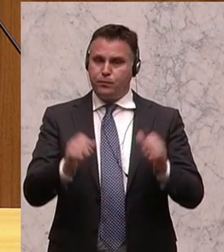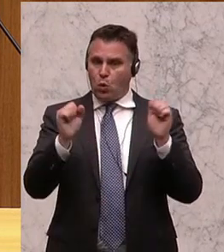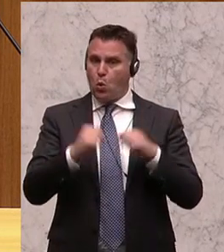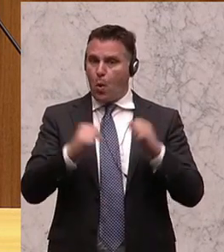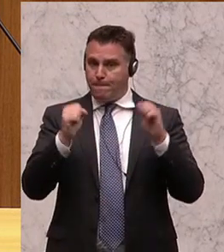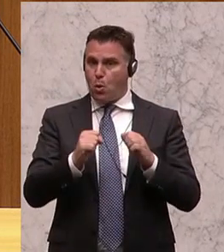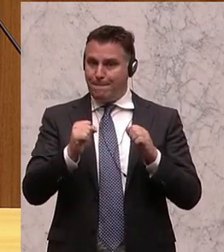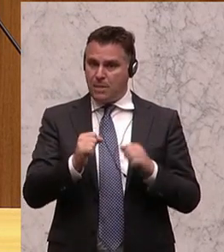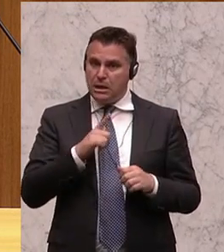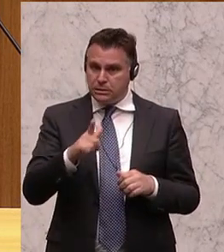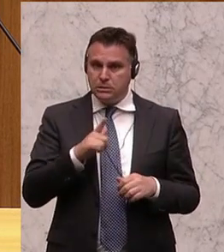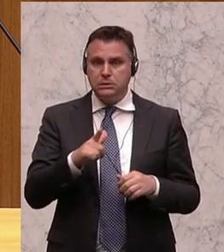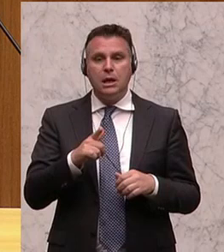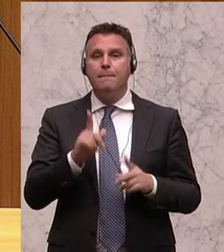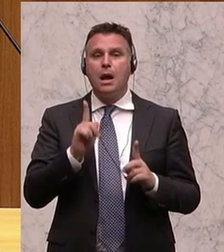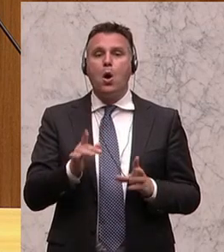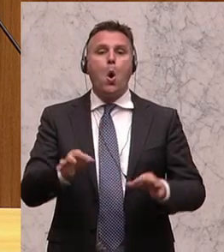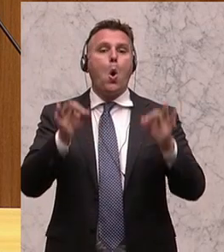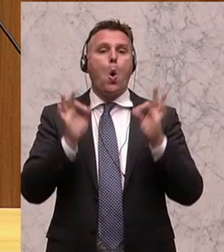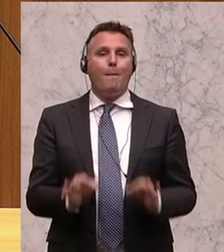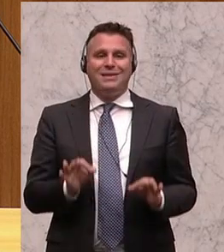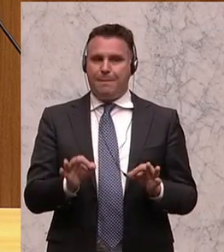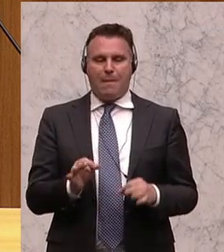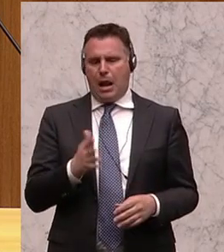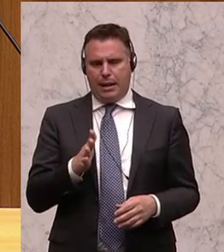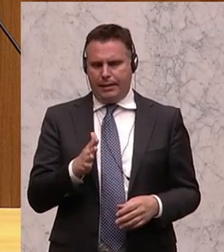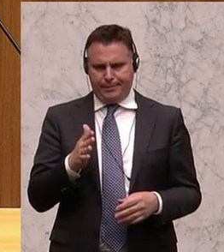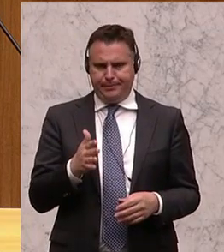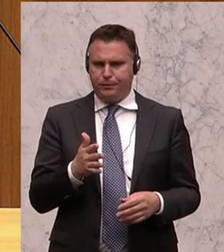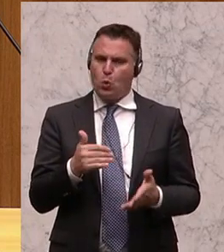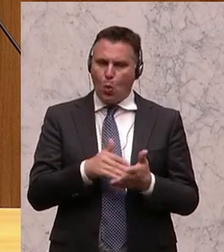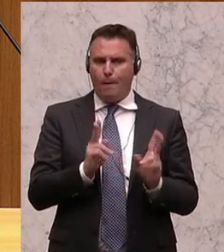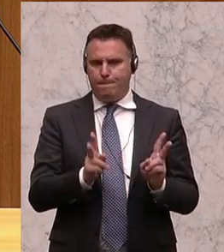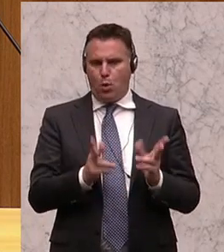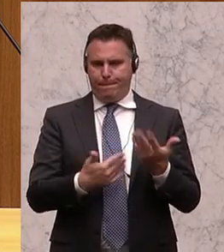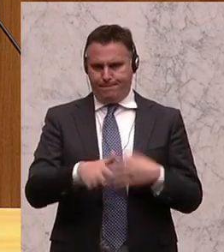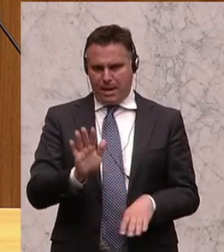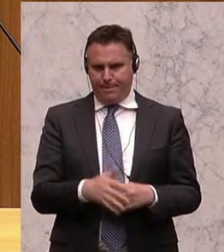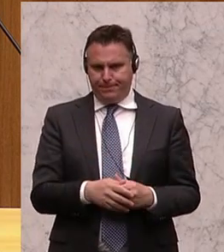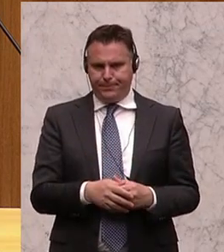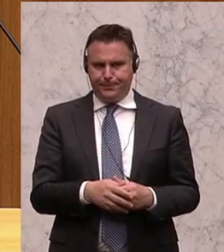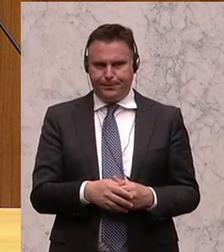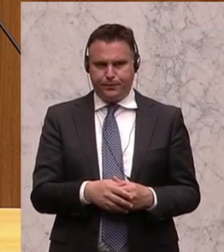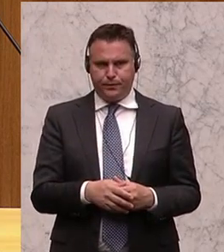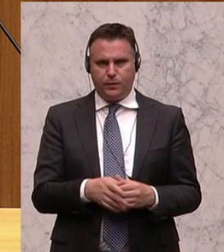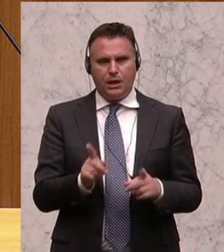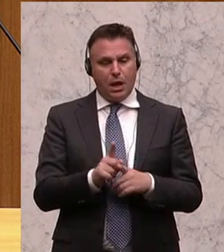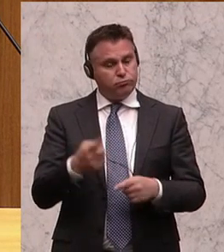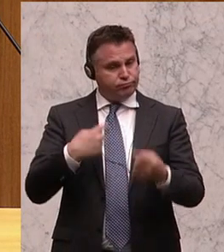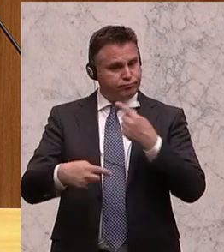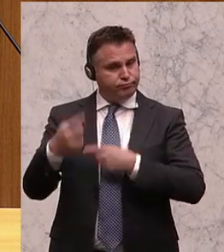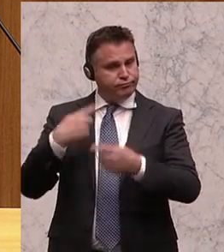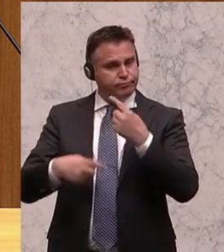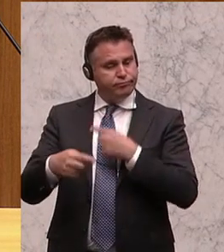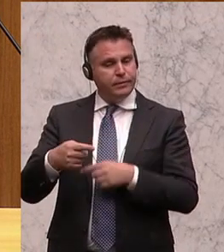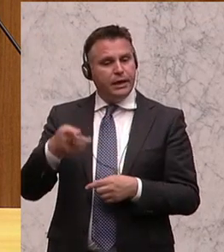Kompromisse sind, nicht das Optimum von dem herausholt, was möglich war. Ich darf einmal zurück an die Genese, mit